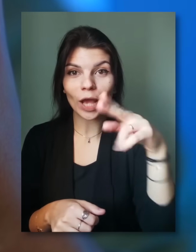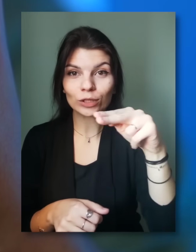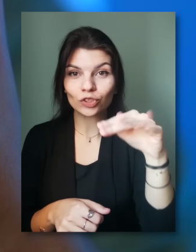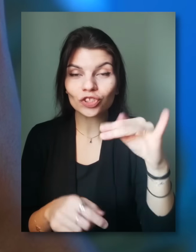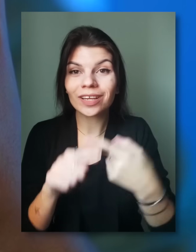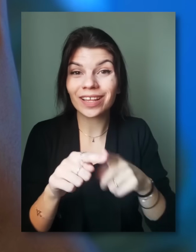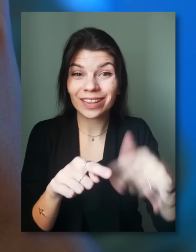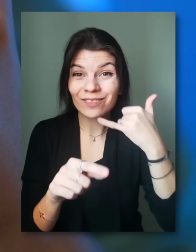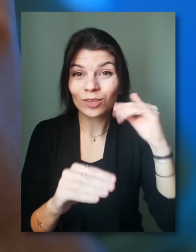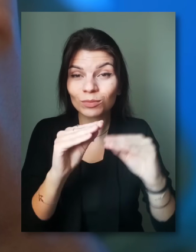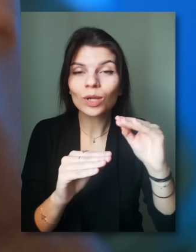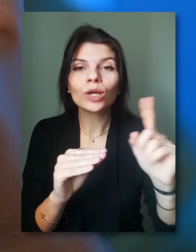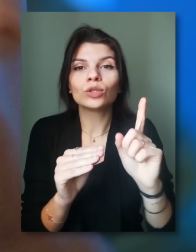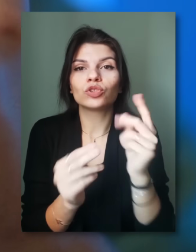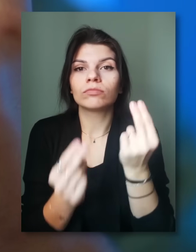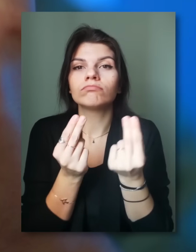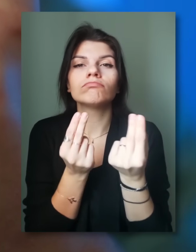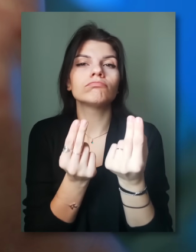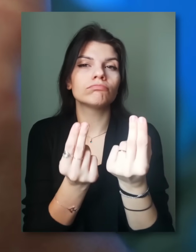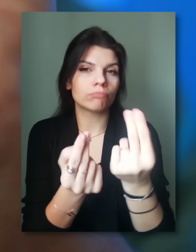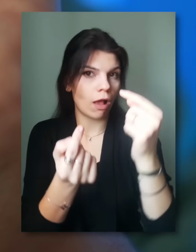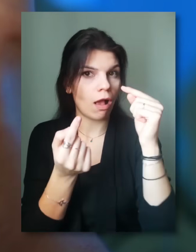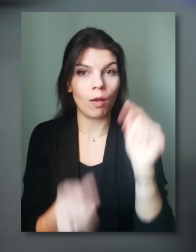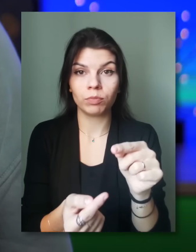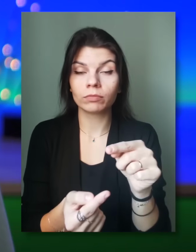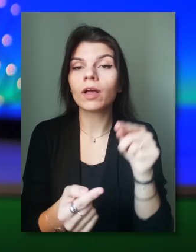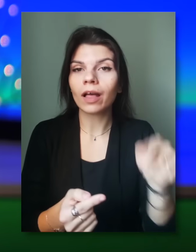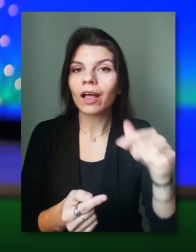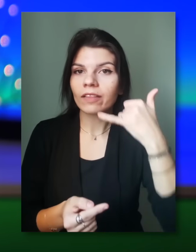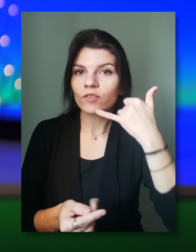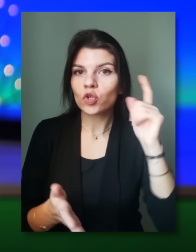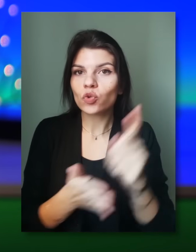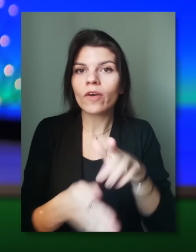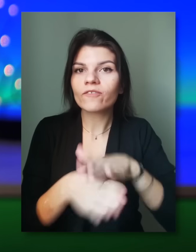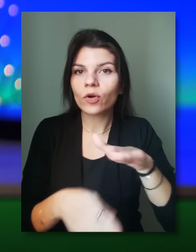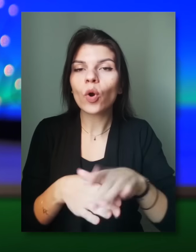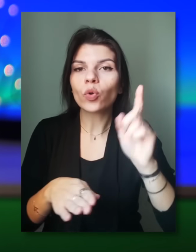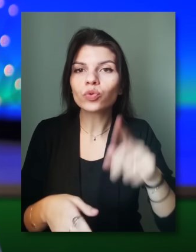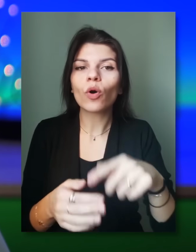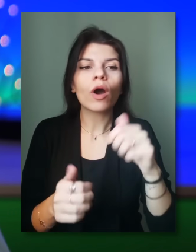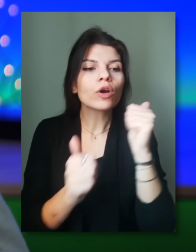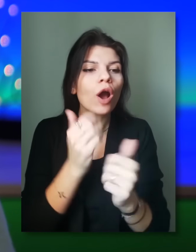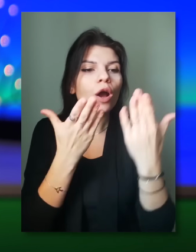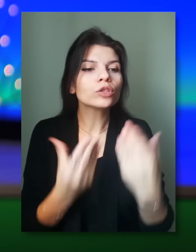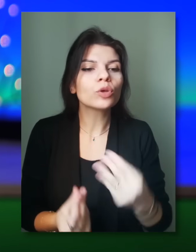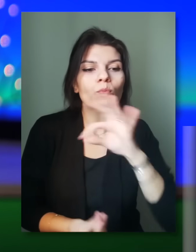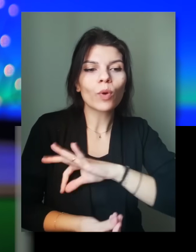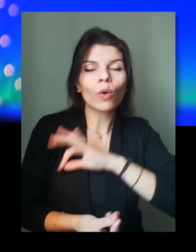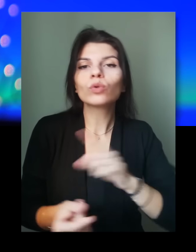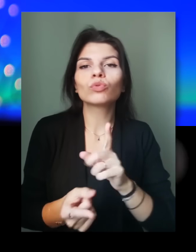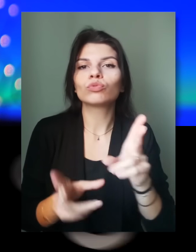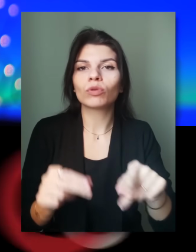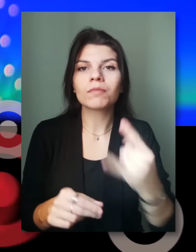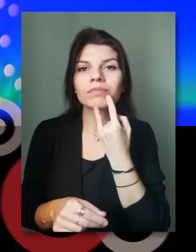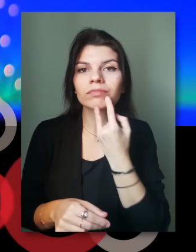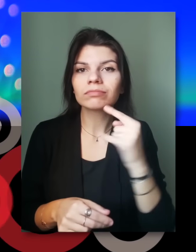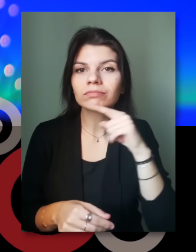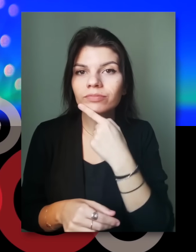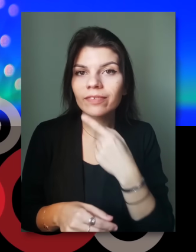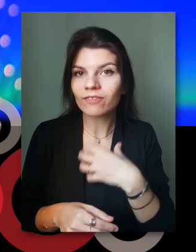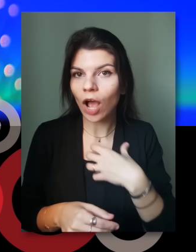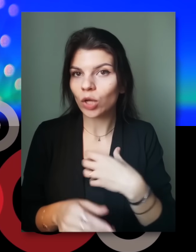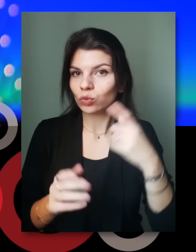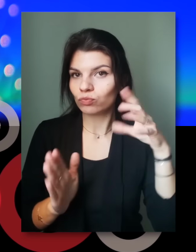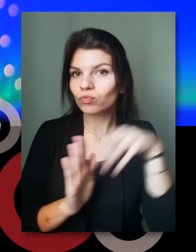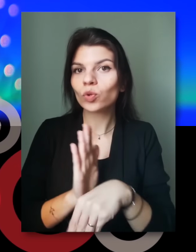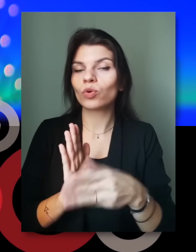пристрійрозробленийдлязабезпечення ігровоїпродуктивності.Алесмартфон такожповиненсправлятисязповсякденнимизавданнями, забезпечуватихороший